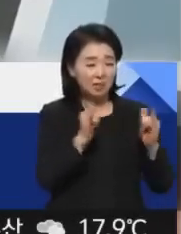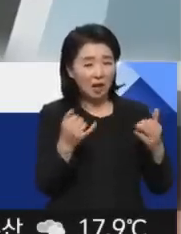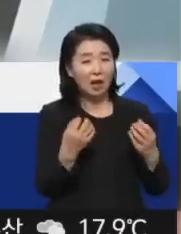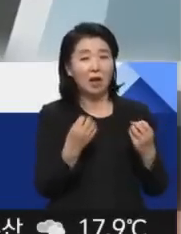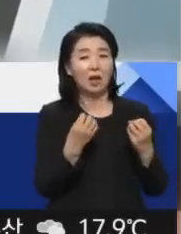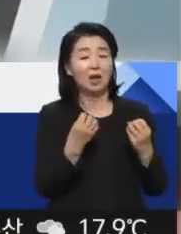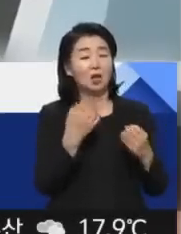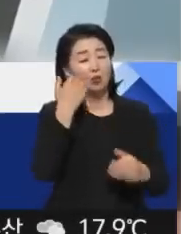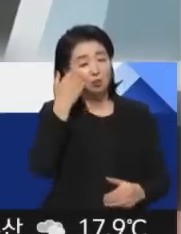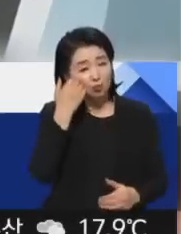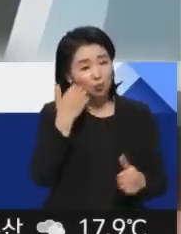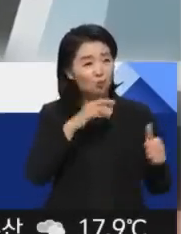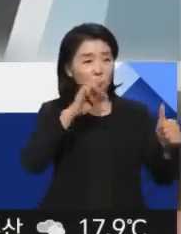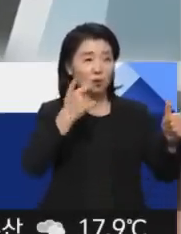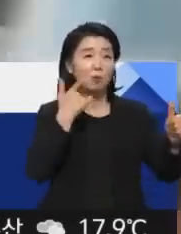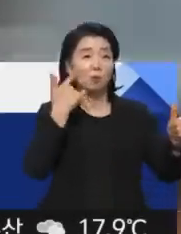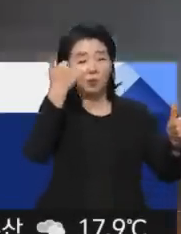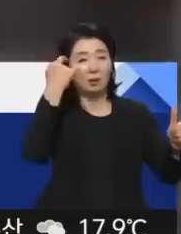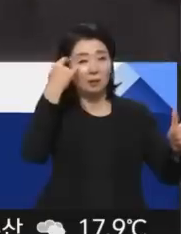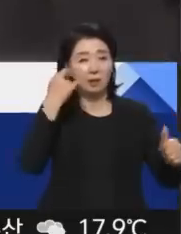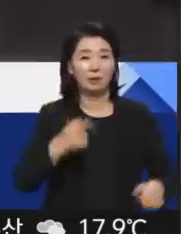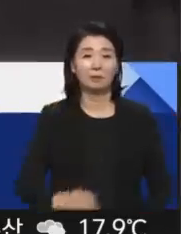전광훈 목사님이라고 생각합니다, 여러분!